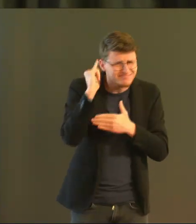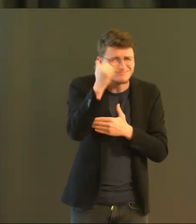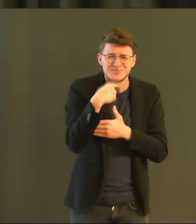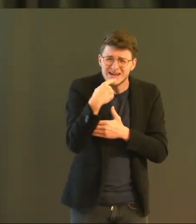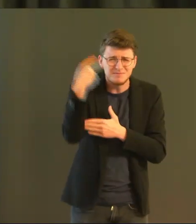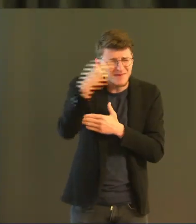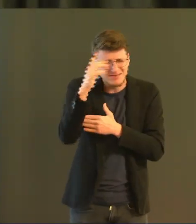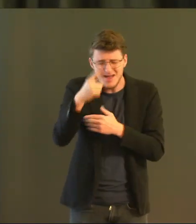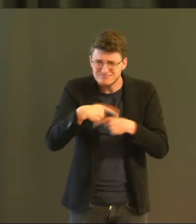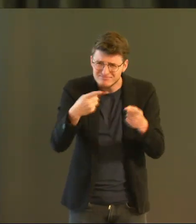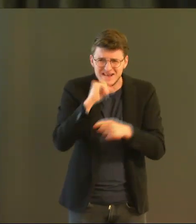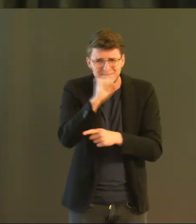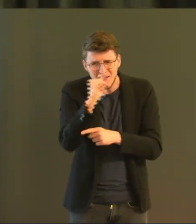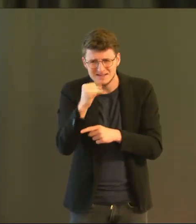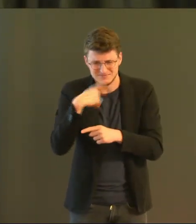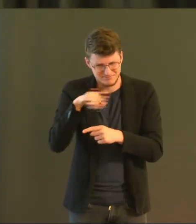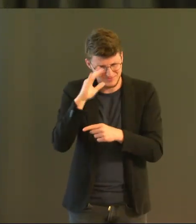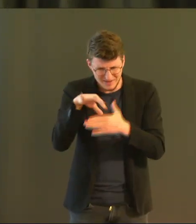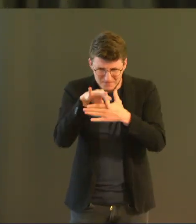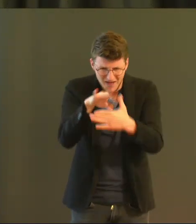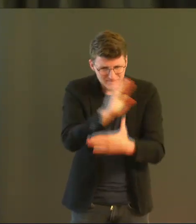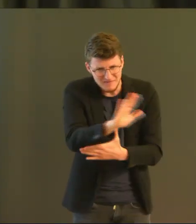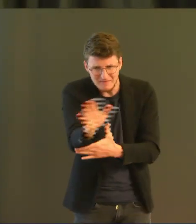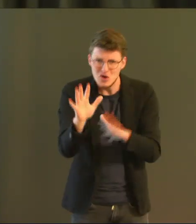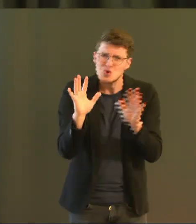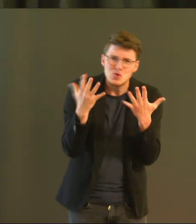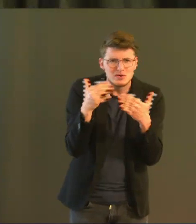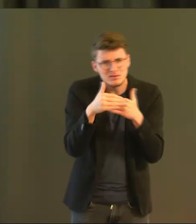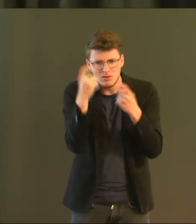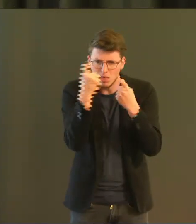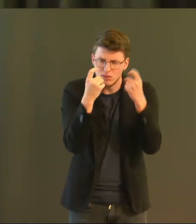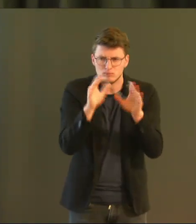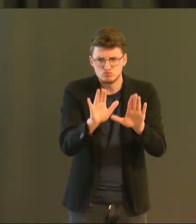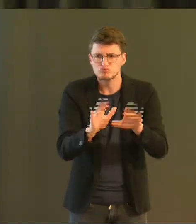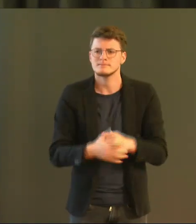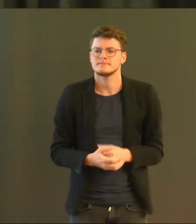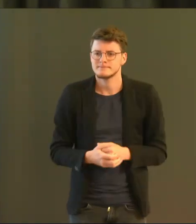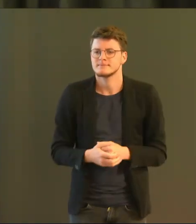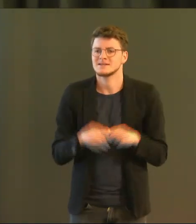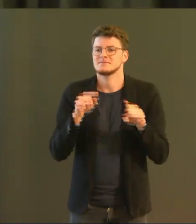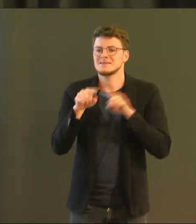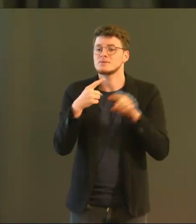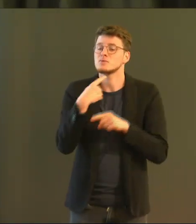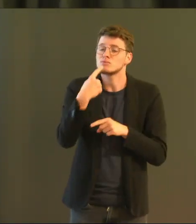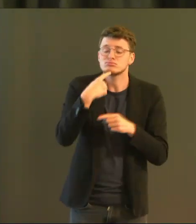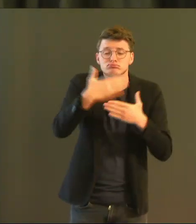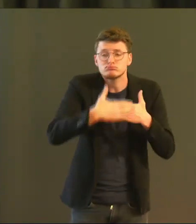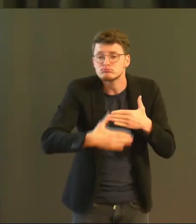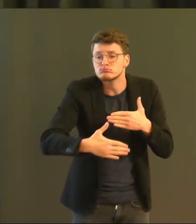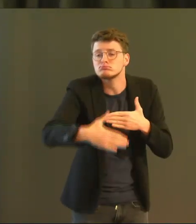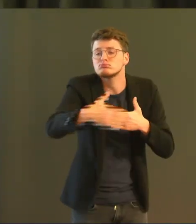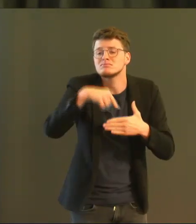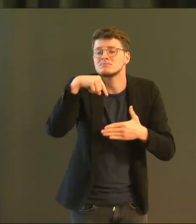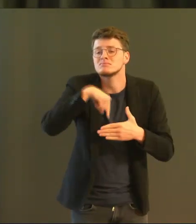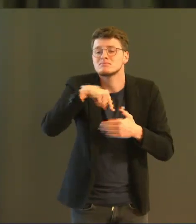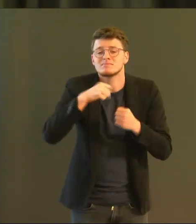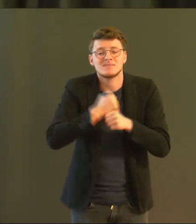le montant des sommes dues au vol de big blue une pharmacie moment informé